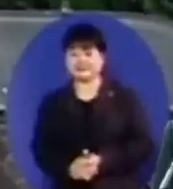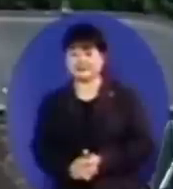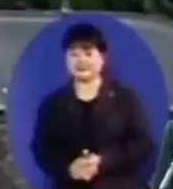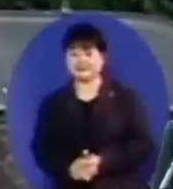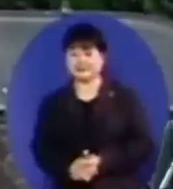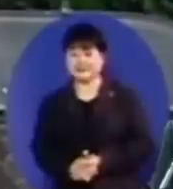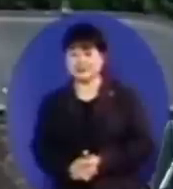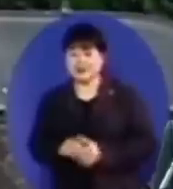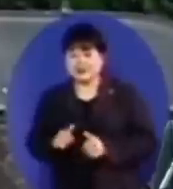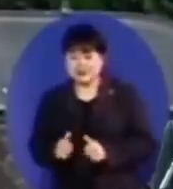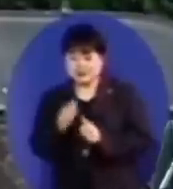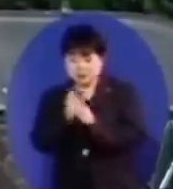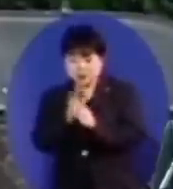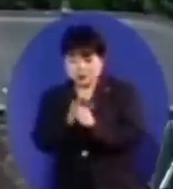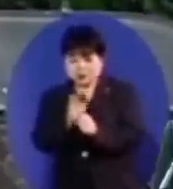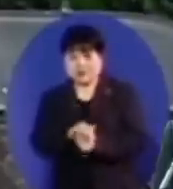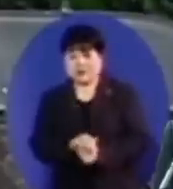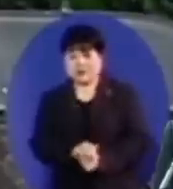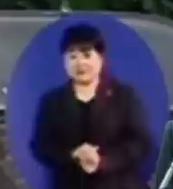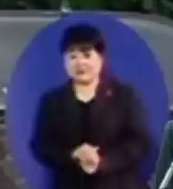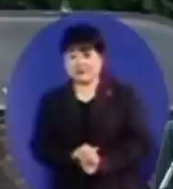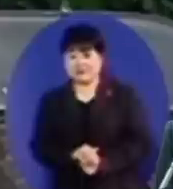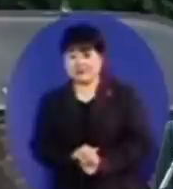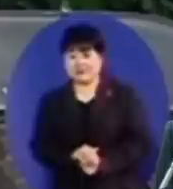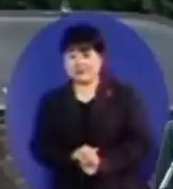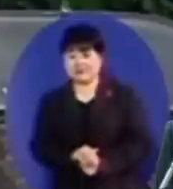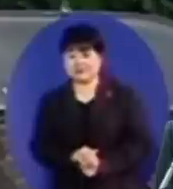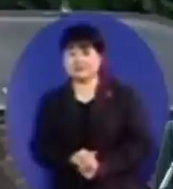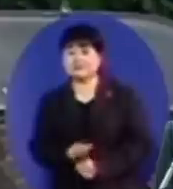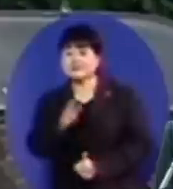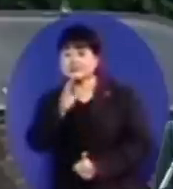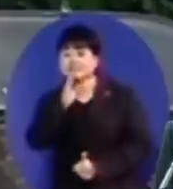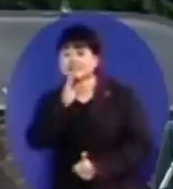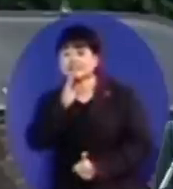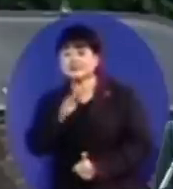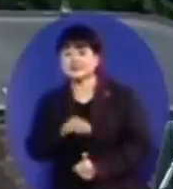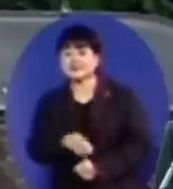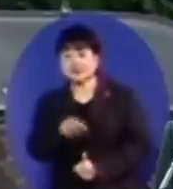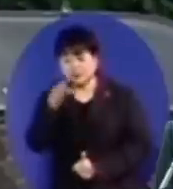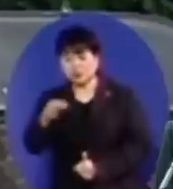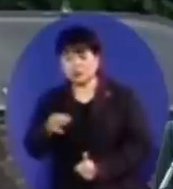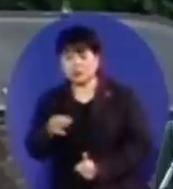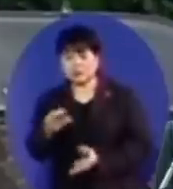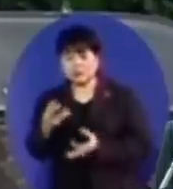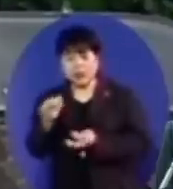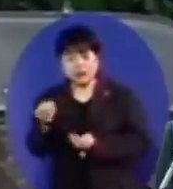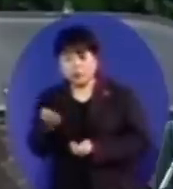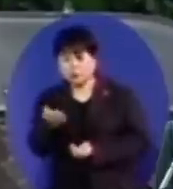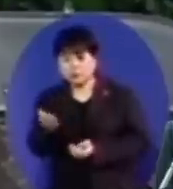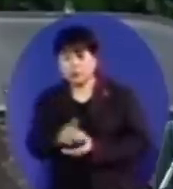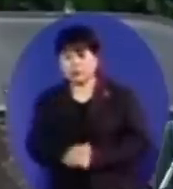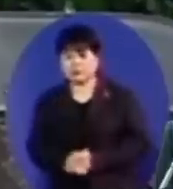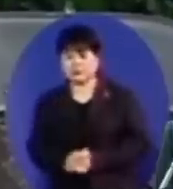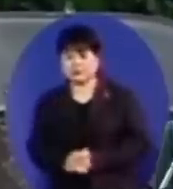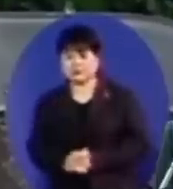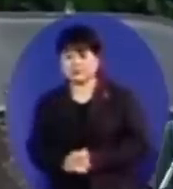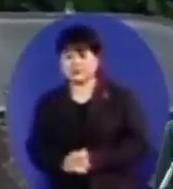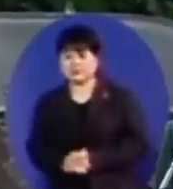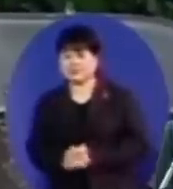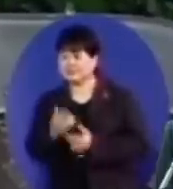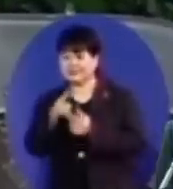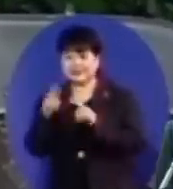직선을 많이 해서 구분하겠다. 즉순할 재산이 그렇게 많이 있습니까? 그렇지